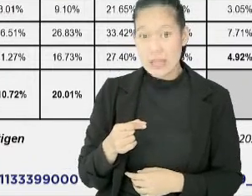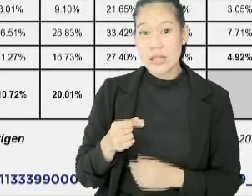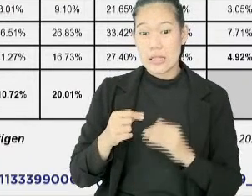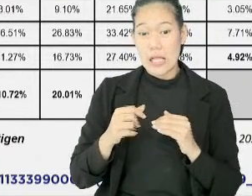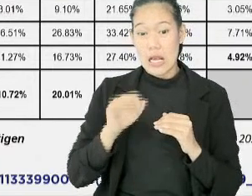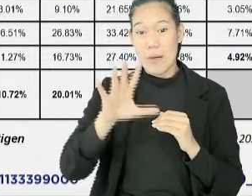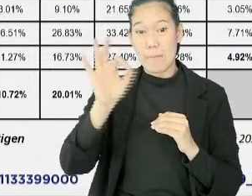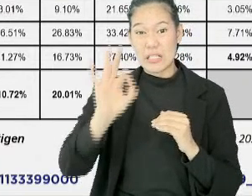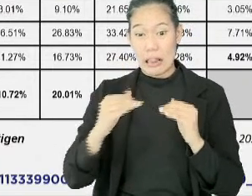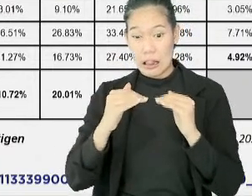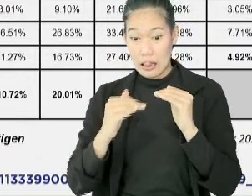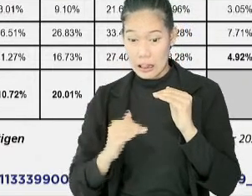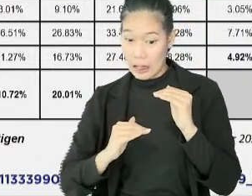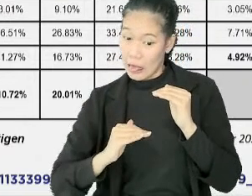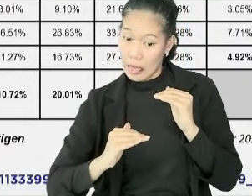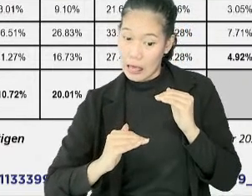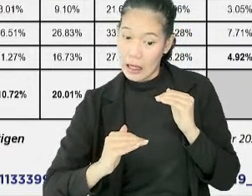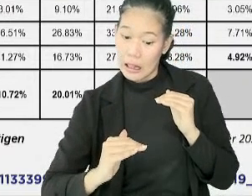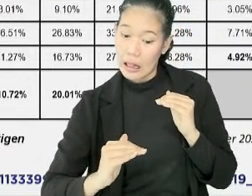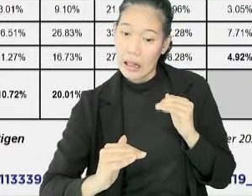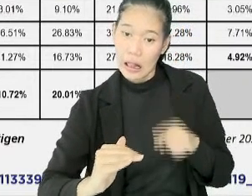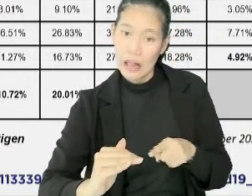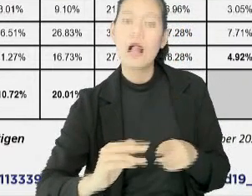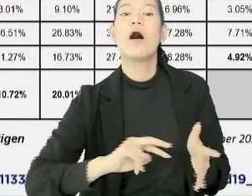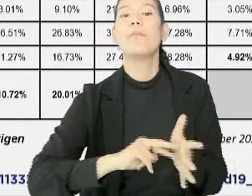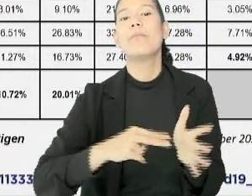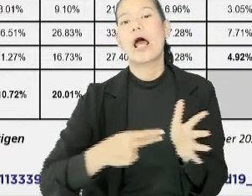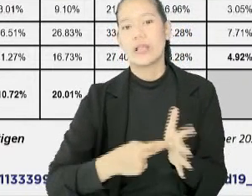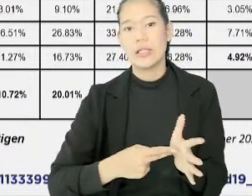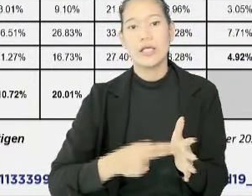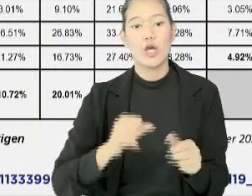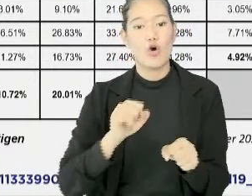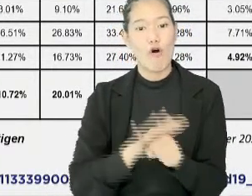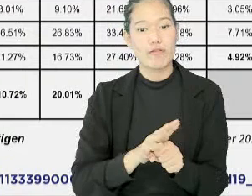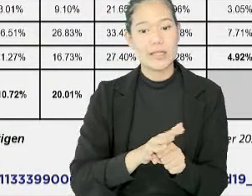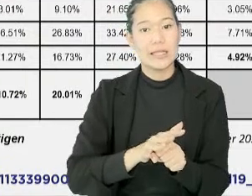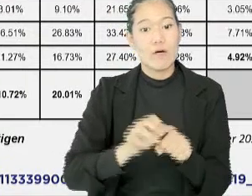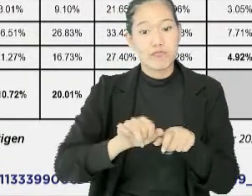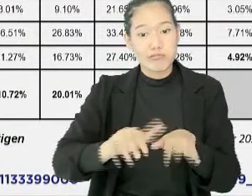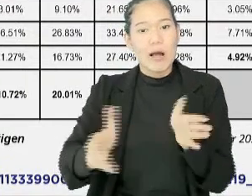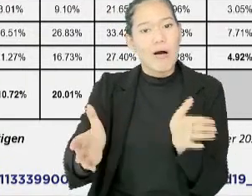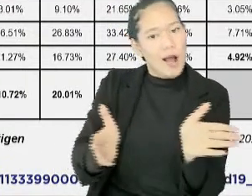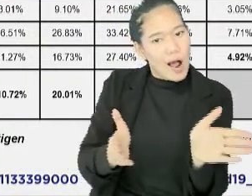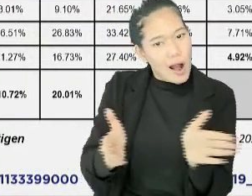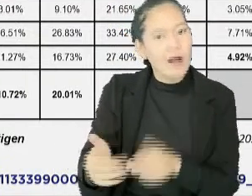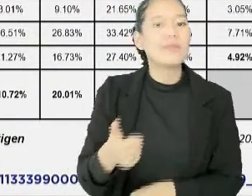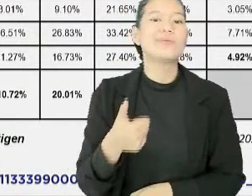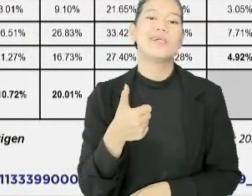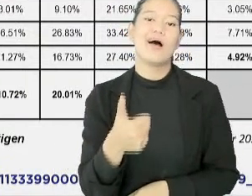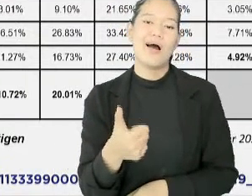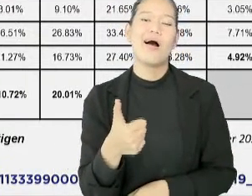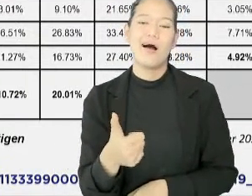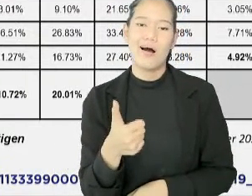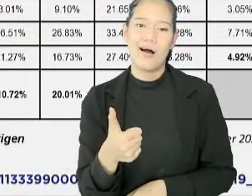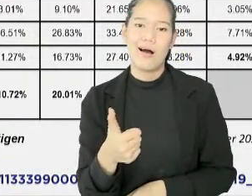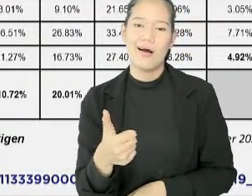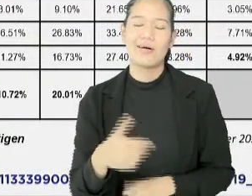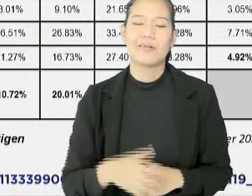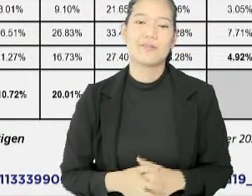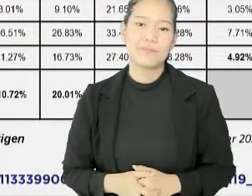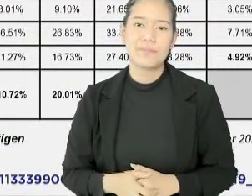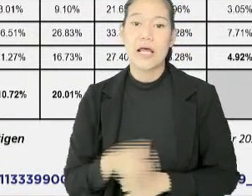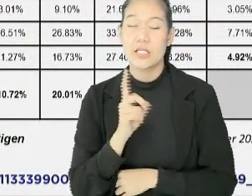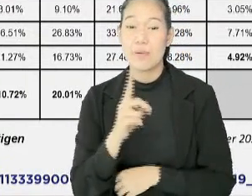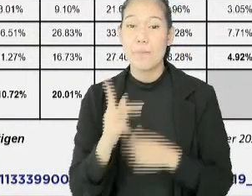selalu di bawah lima persen ini berarti memang menunjukkan pengendalian pandemi yang berjalan jauh lebih baik dibandingkan dengan bulan-bulan